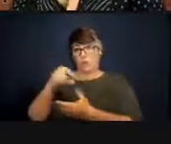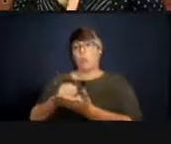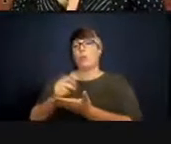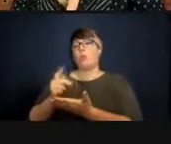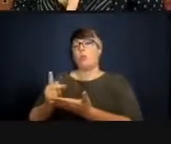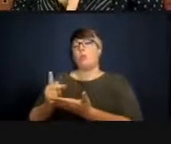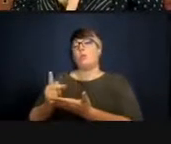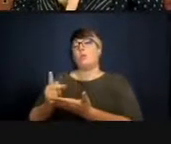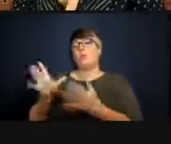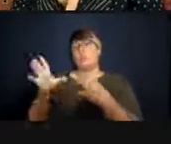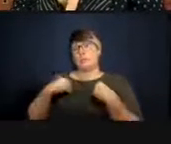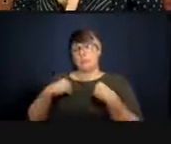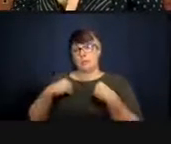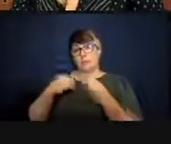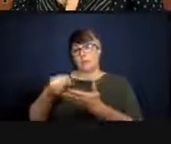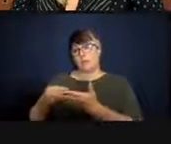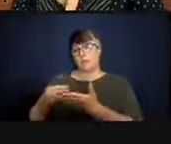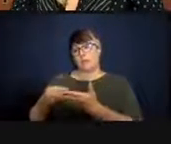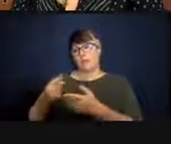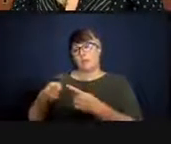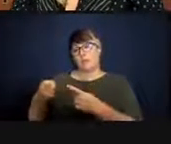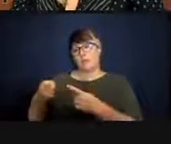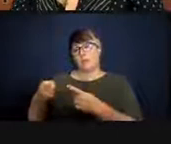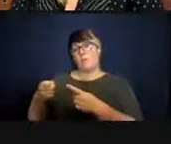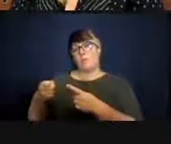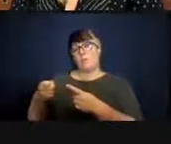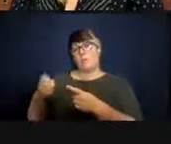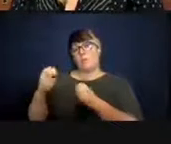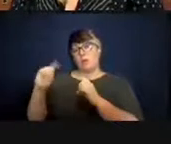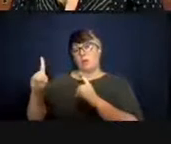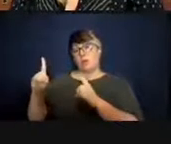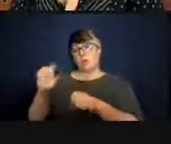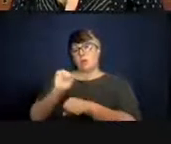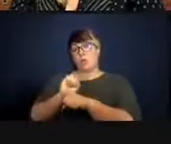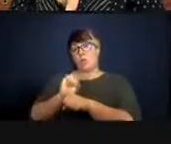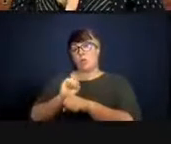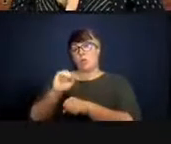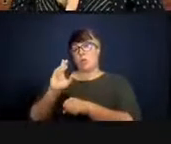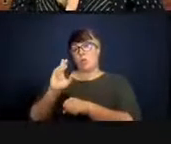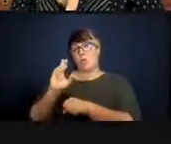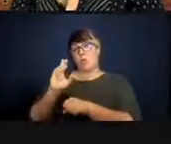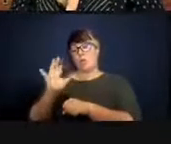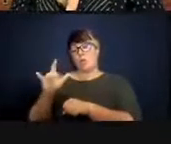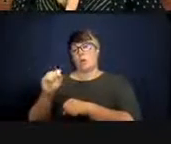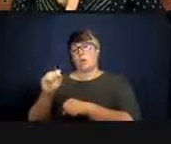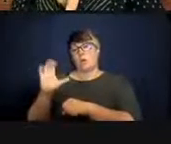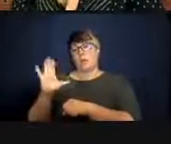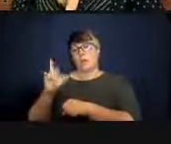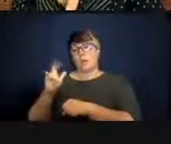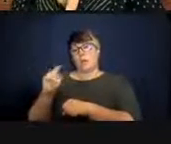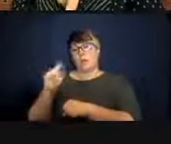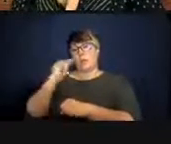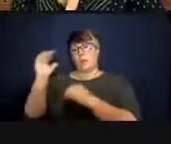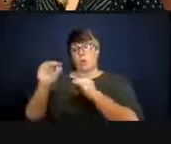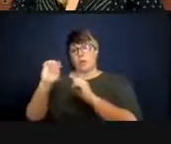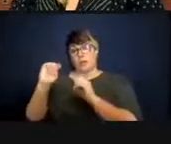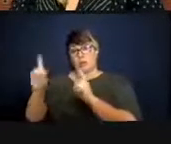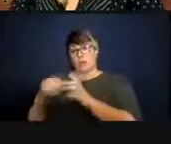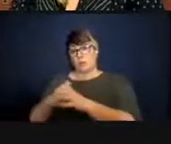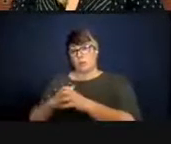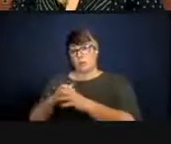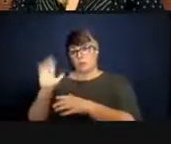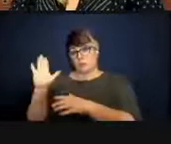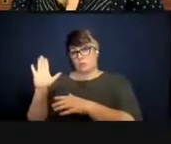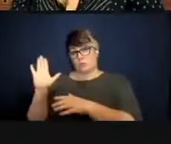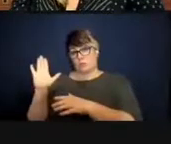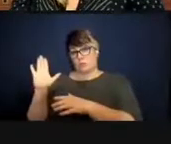hapa. Je, tumekubaliana kuwa tutapitisha mswada huu kuhusu mafunzo ya